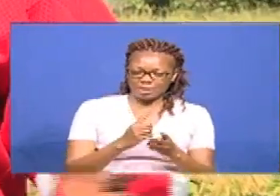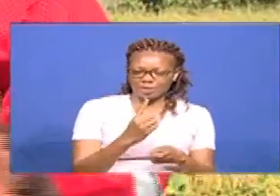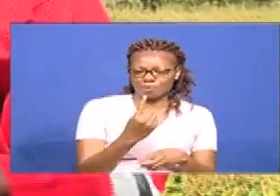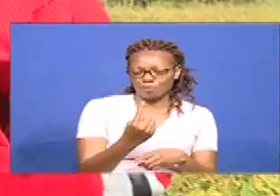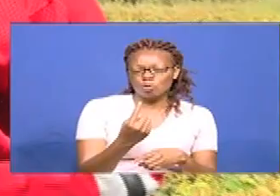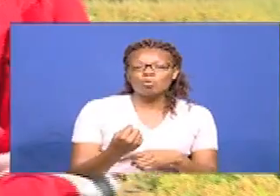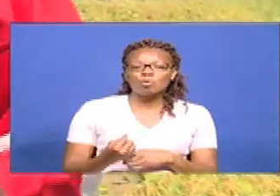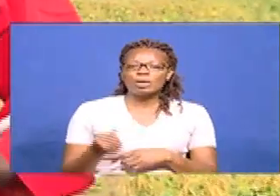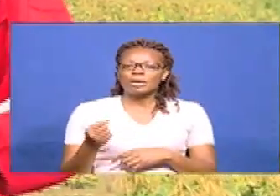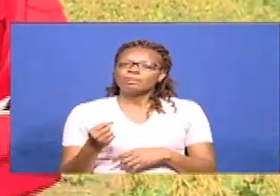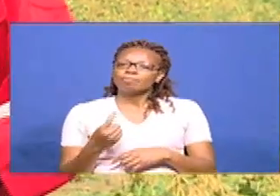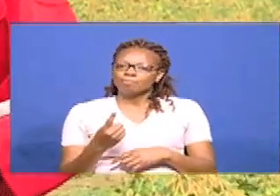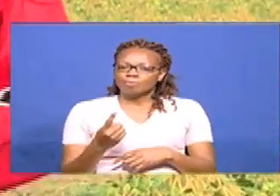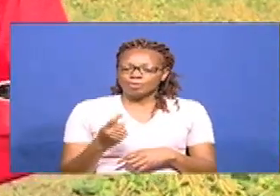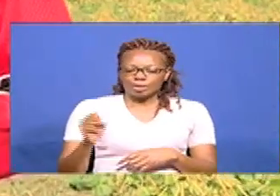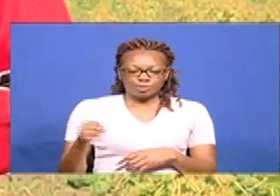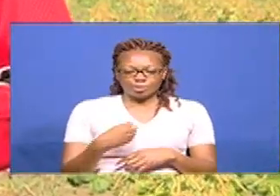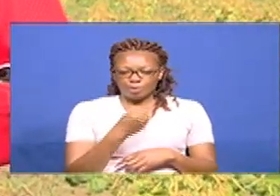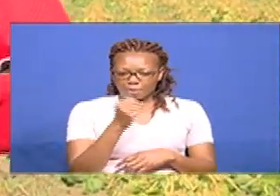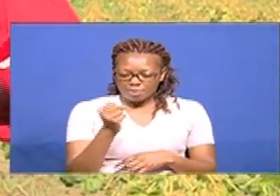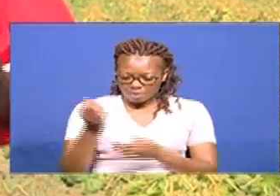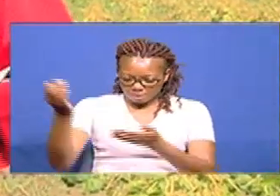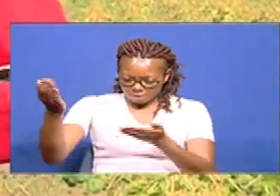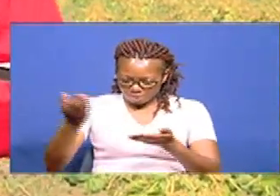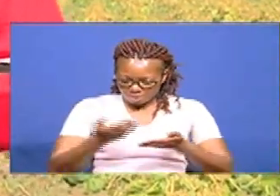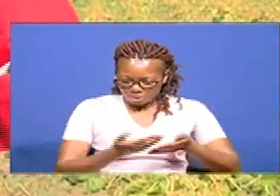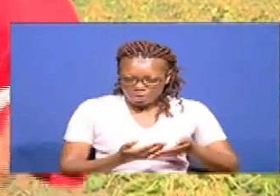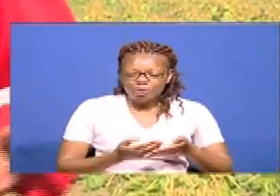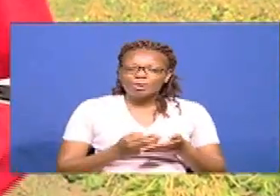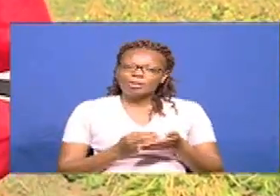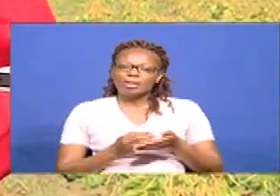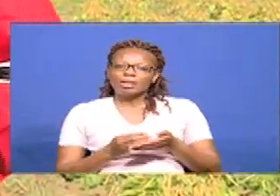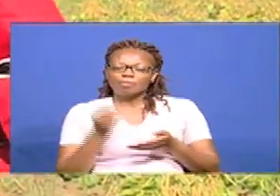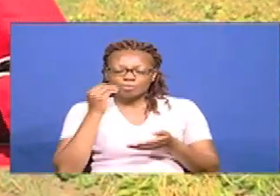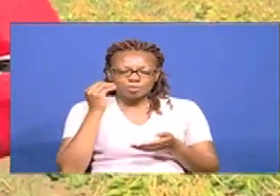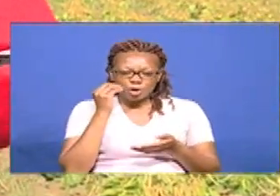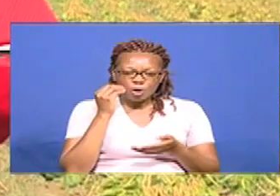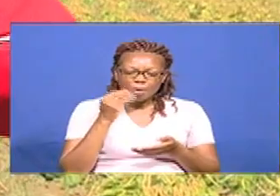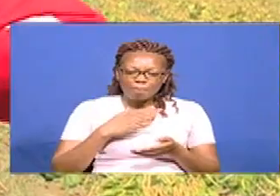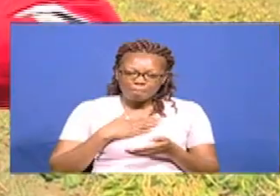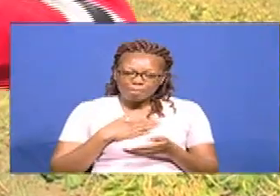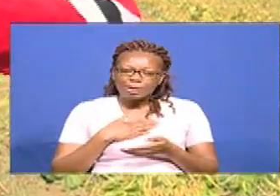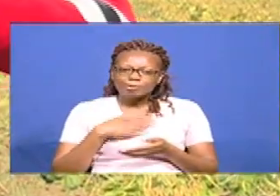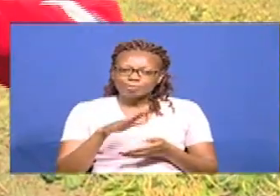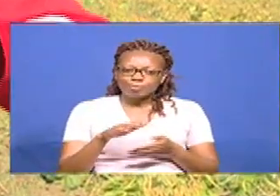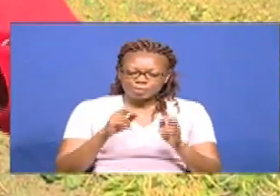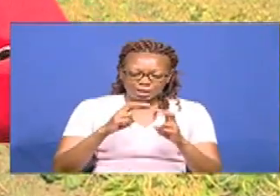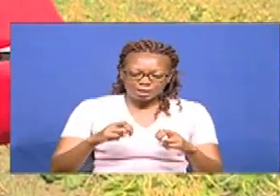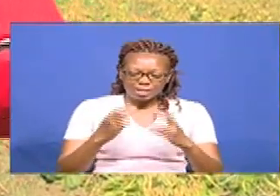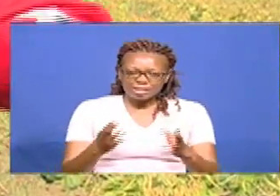Akapita tu akaonyeshwa hapa kwangu, tukaongea naye. Hata kwa majina namkumbuka, aitwa Karimi. Karimi akaya,